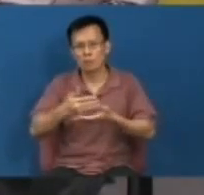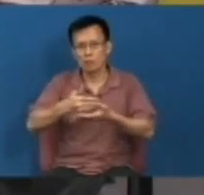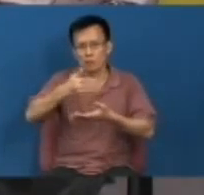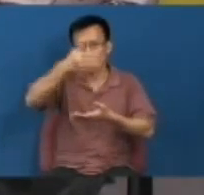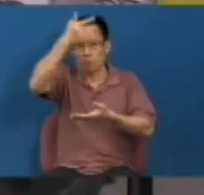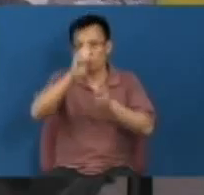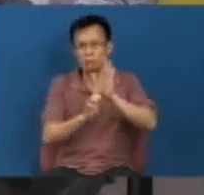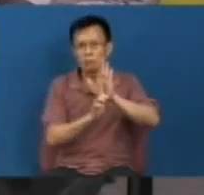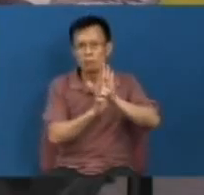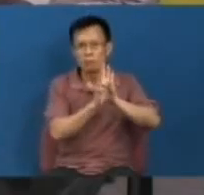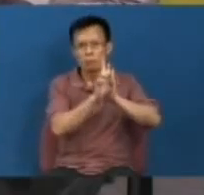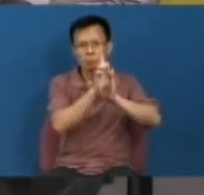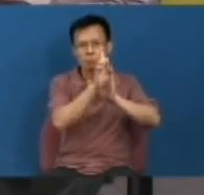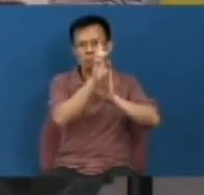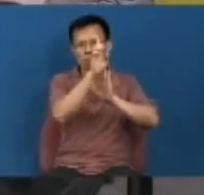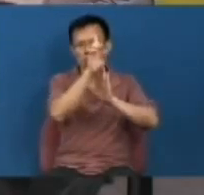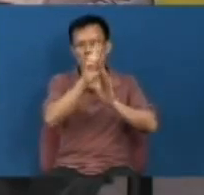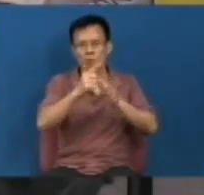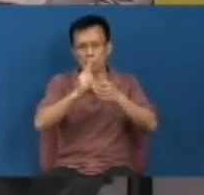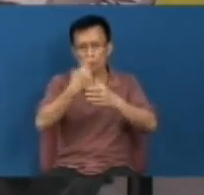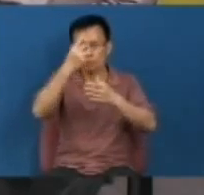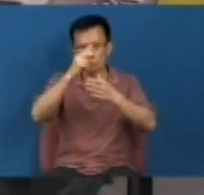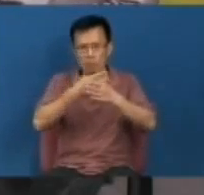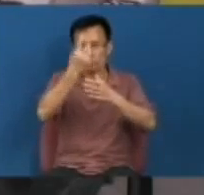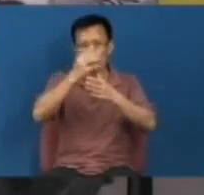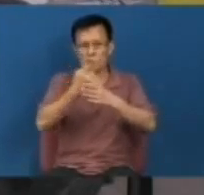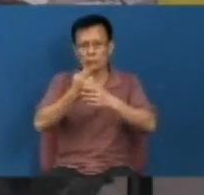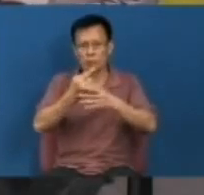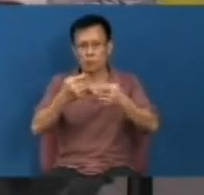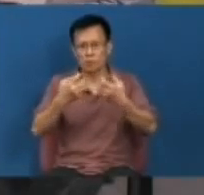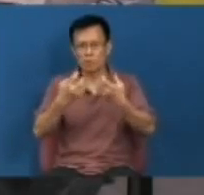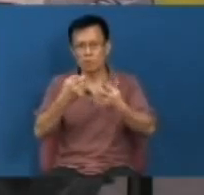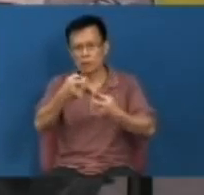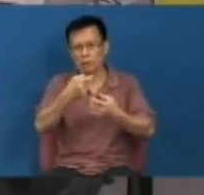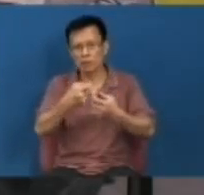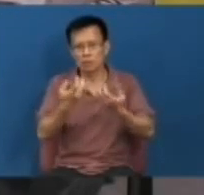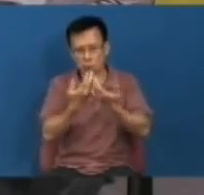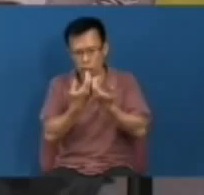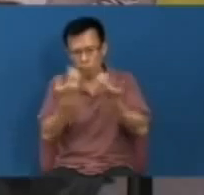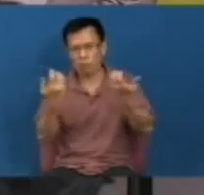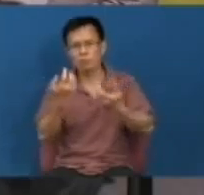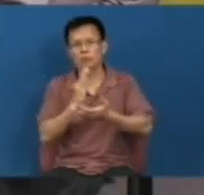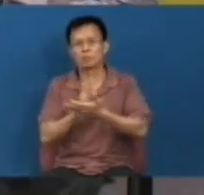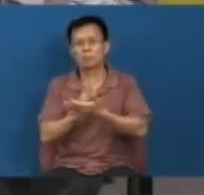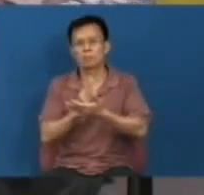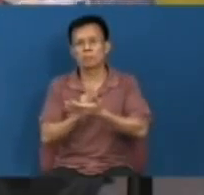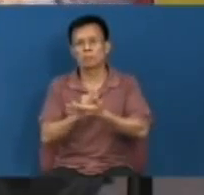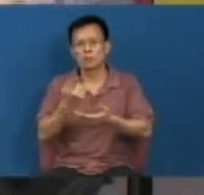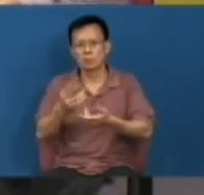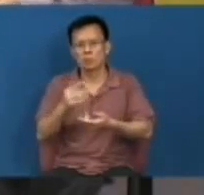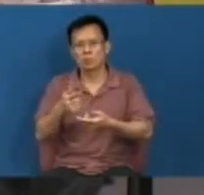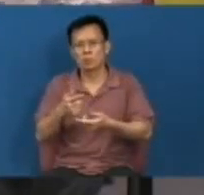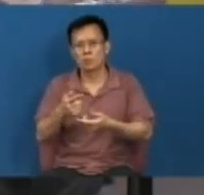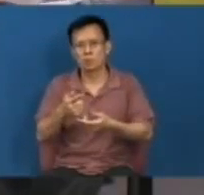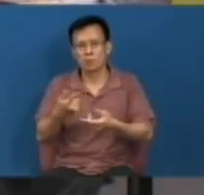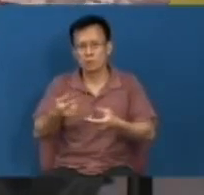飆升咧、 嗯， 你多一個月。多兩個月、 嗯、 又爭咗啲㗎啦，咁、 嗯、 咁多年以嚟，如果佢去唔去處理， 去